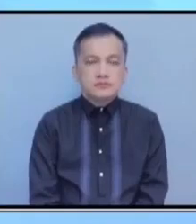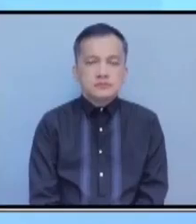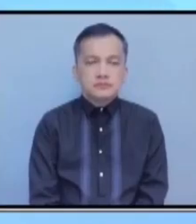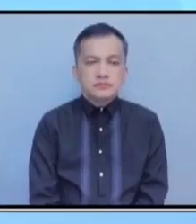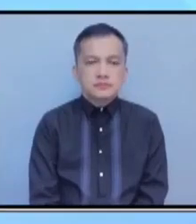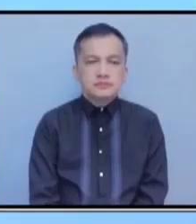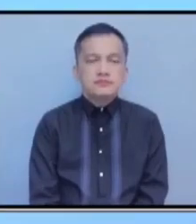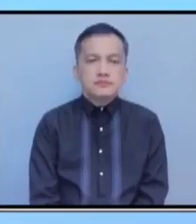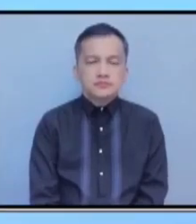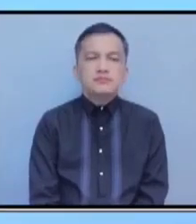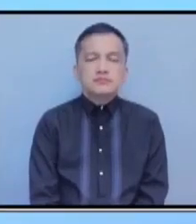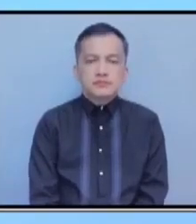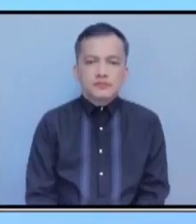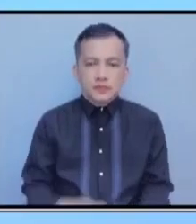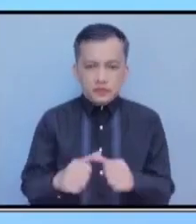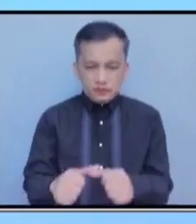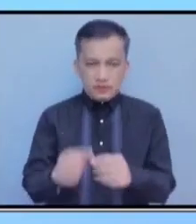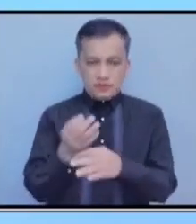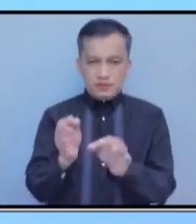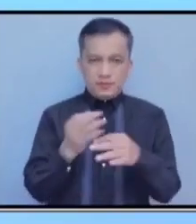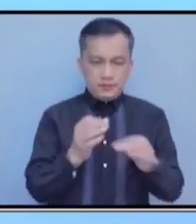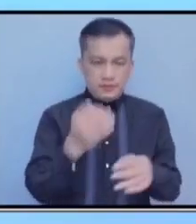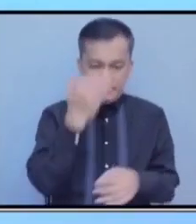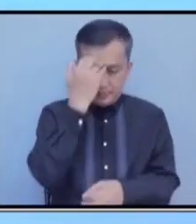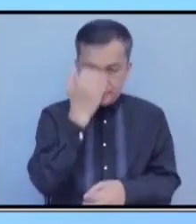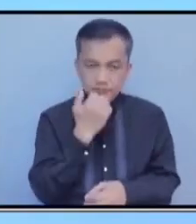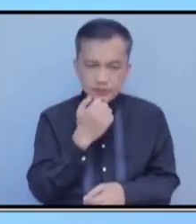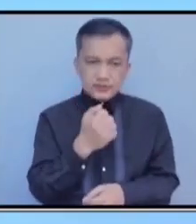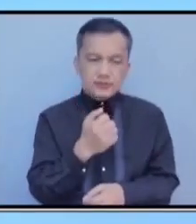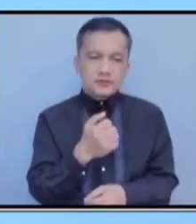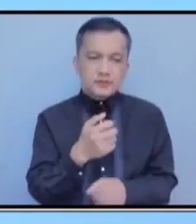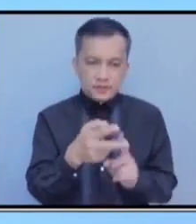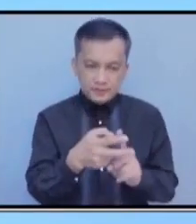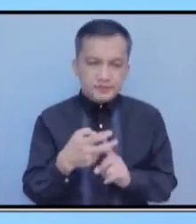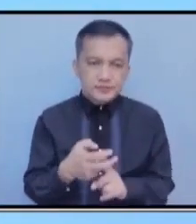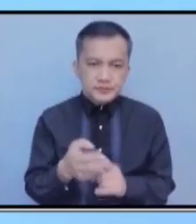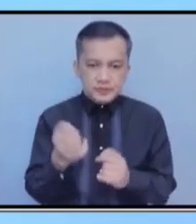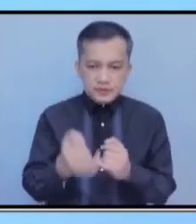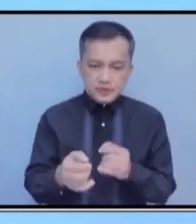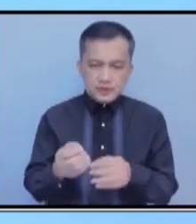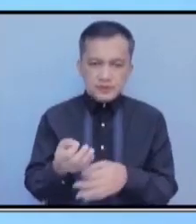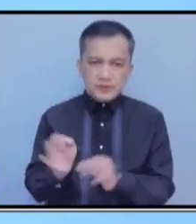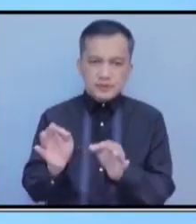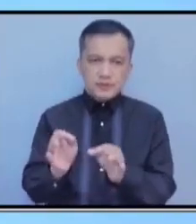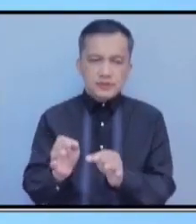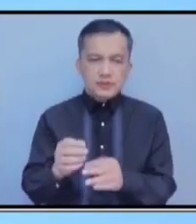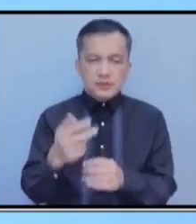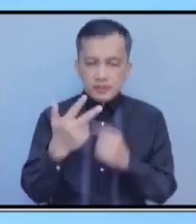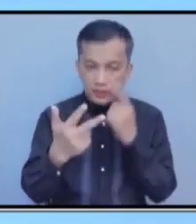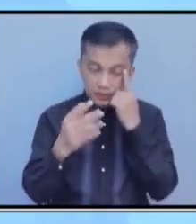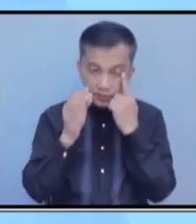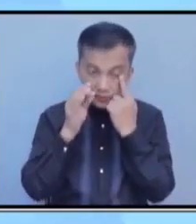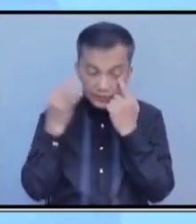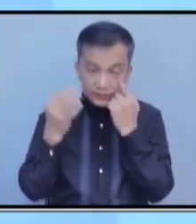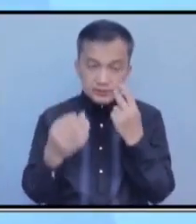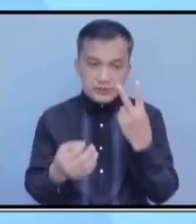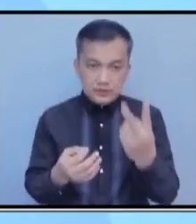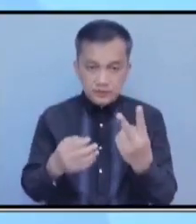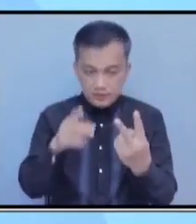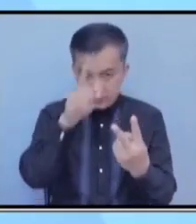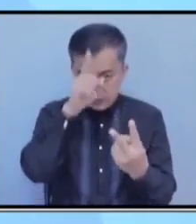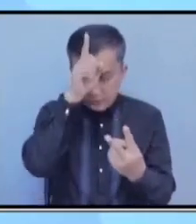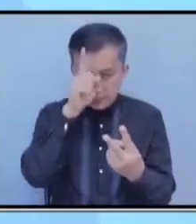Patuloy ang pagpapalaya ng hamas ng kanilang mga bihag huling pinalaya ang tatlong French dalawang German at anim na